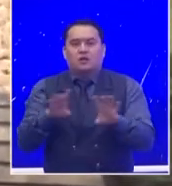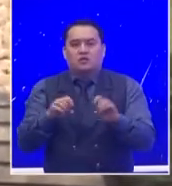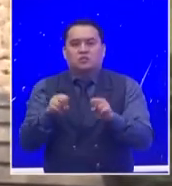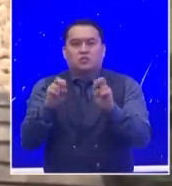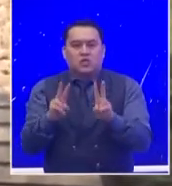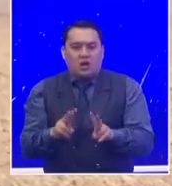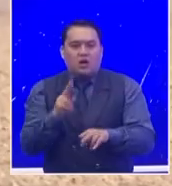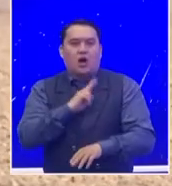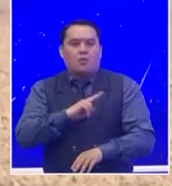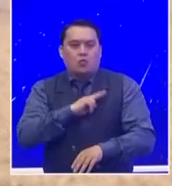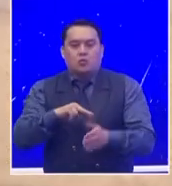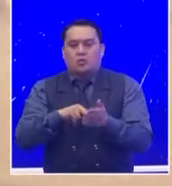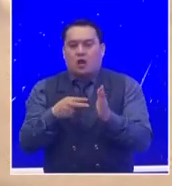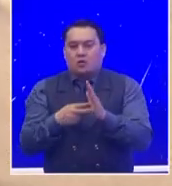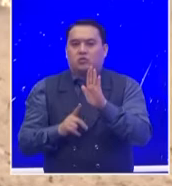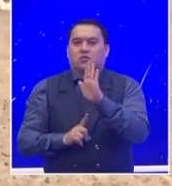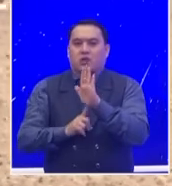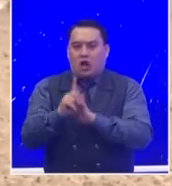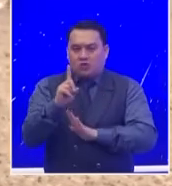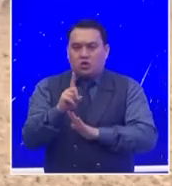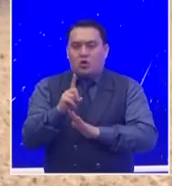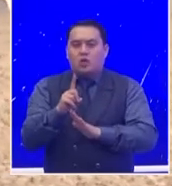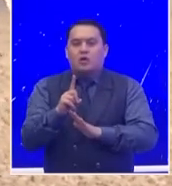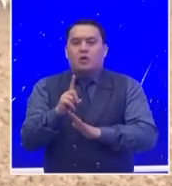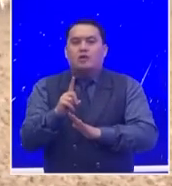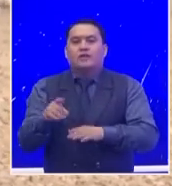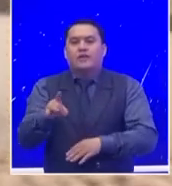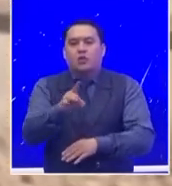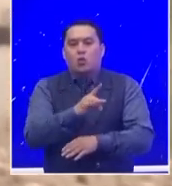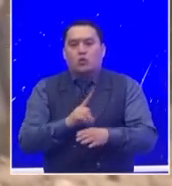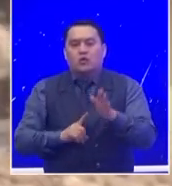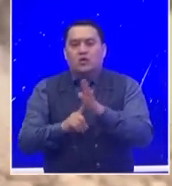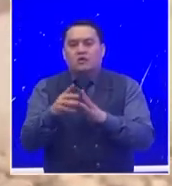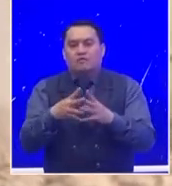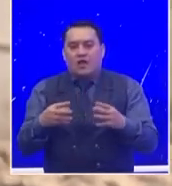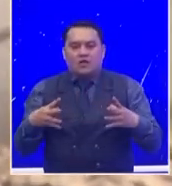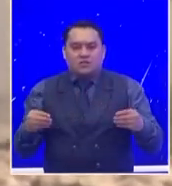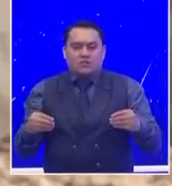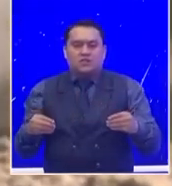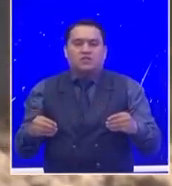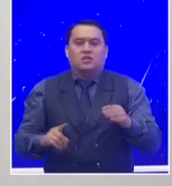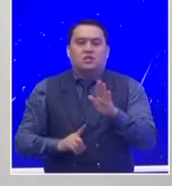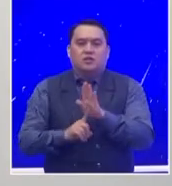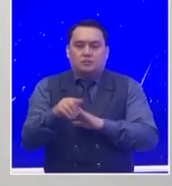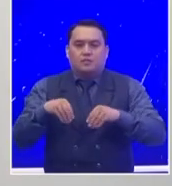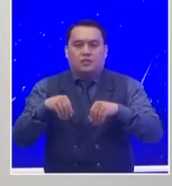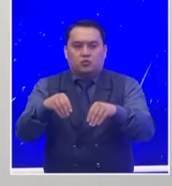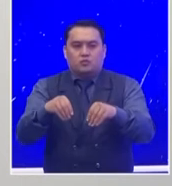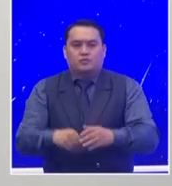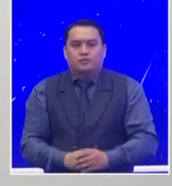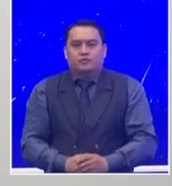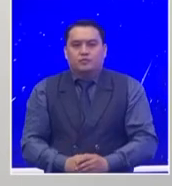специалисты. Работа в этом плане уже начата. На уходящей неделе в регионе стартовала весенняя посевная кампания. В текущем